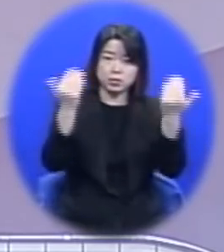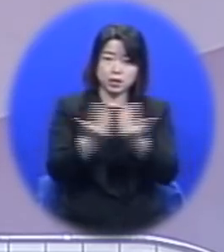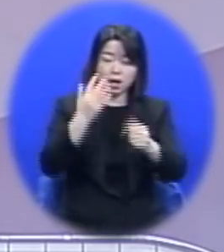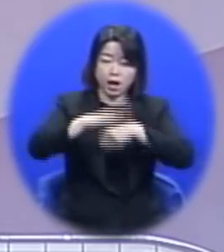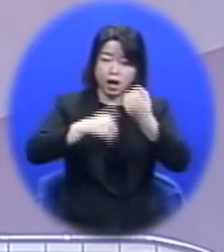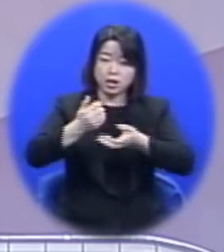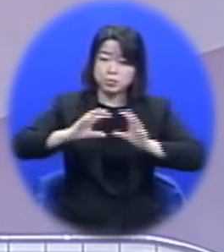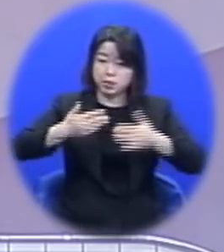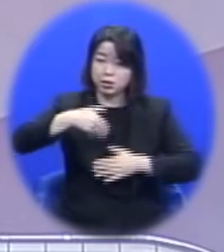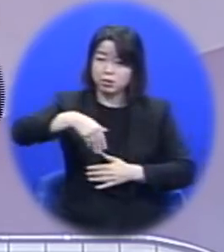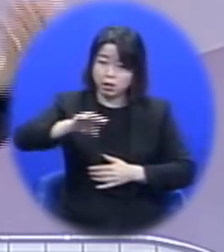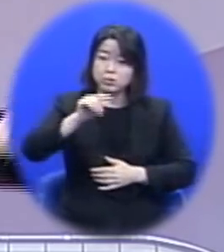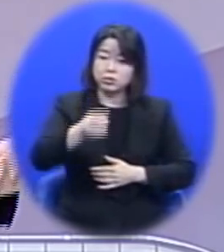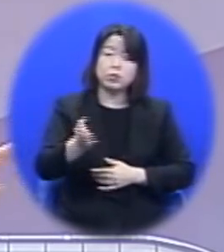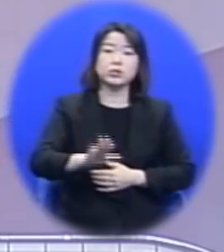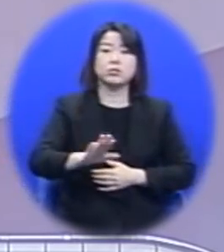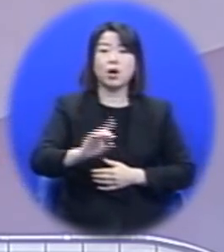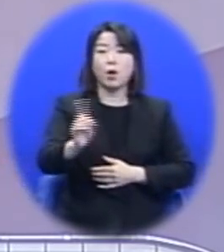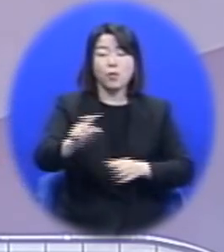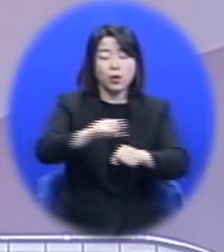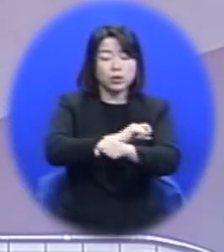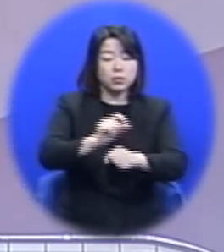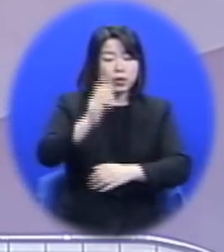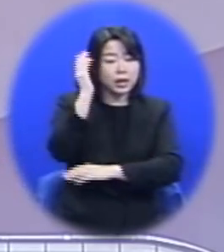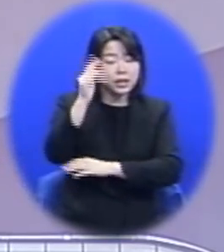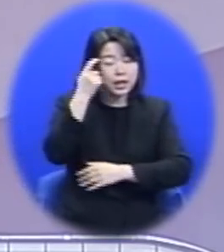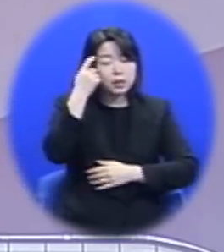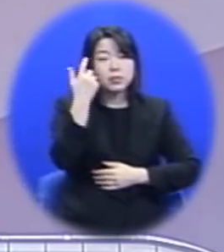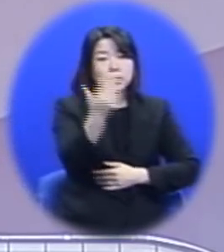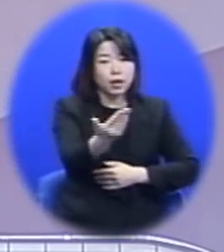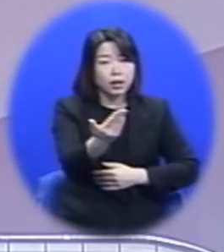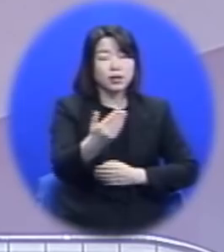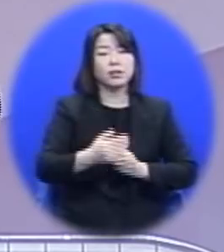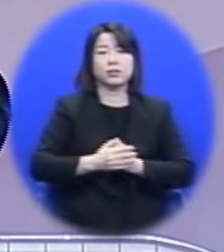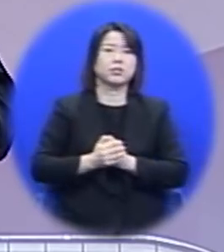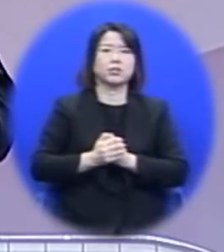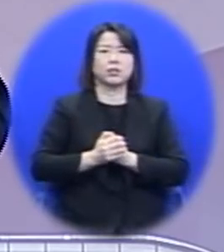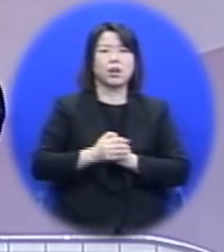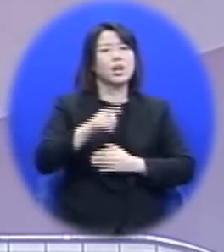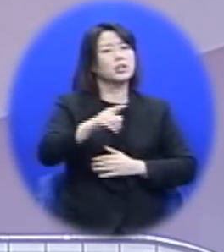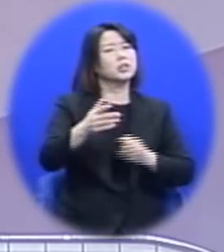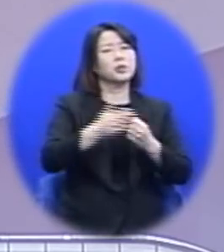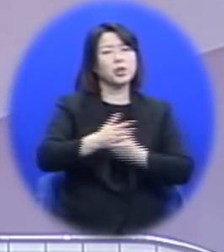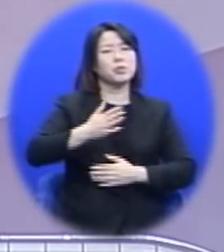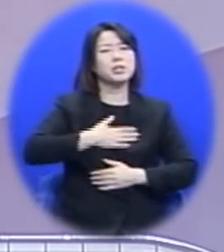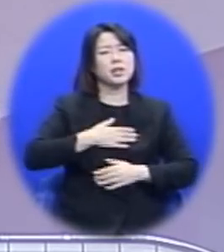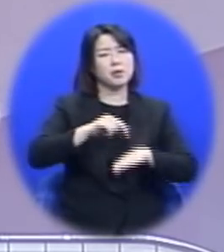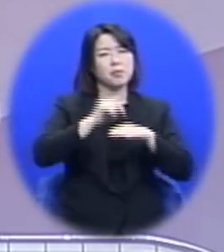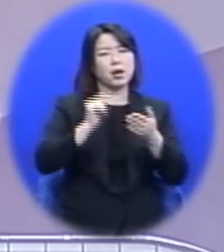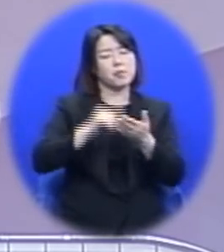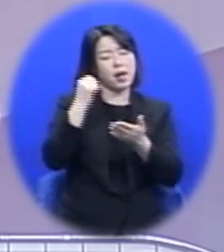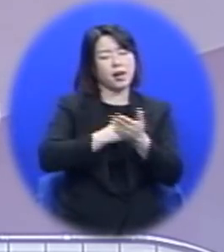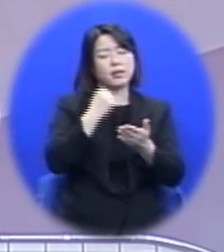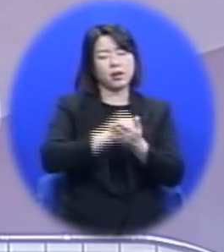가는 건데 그게 뭐 그렇게 특별한 이야기냐. 그것 때문에 제 마음에 안타까움이